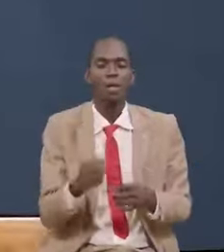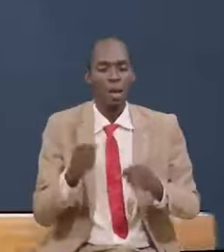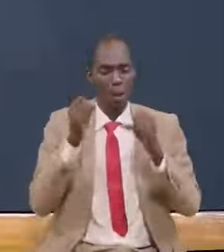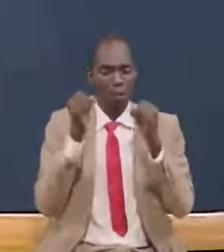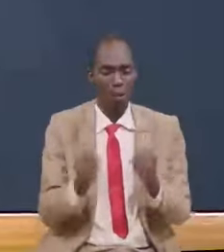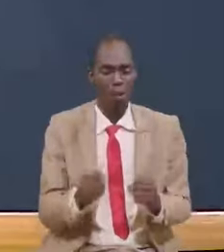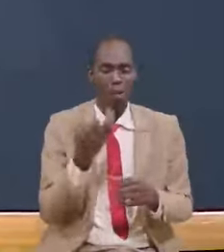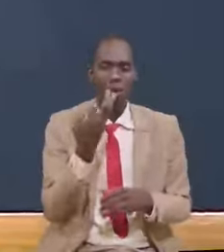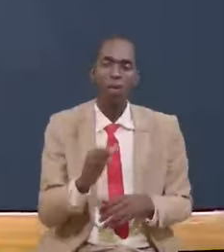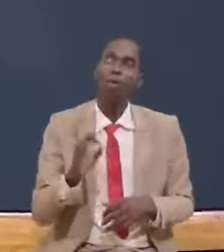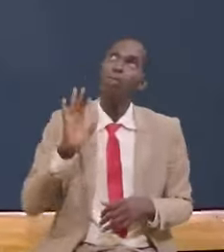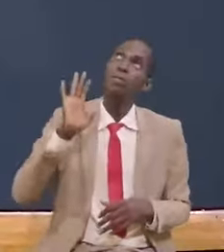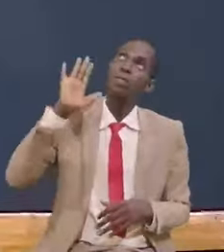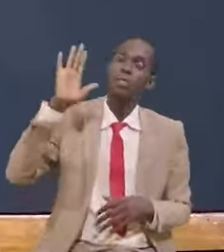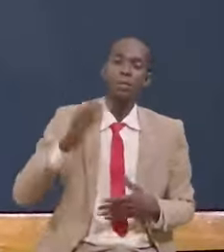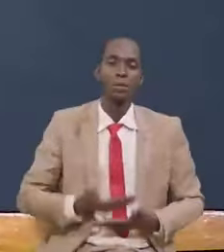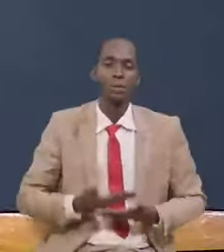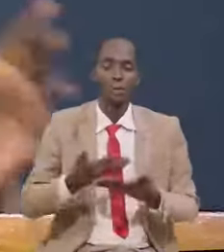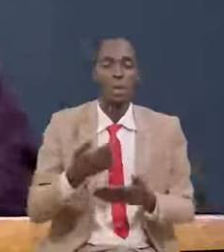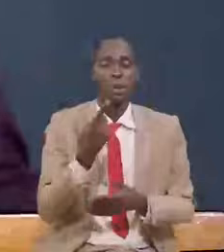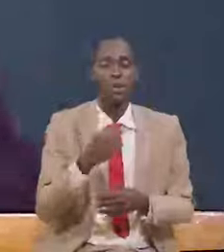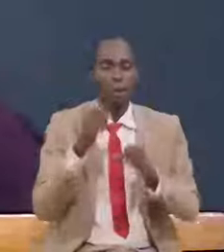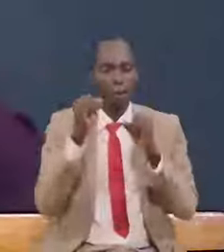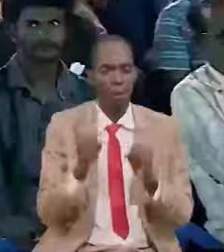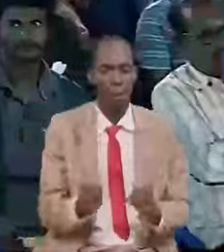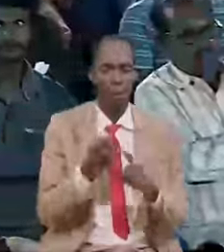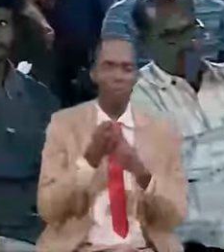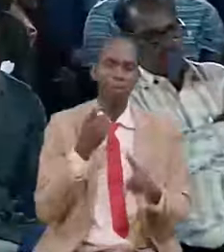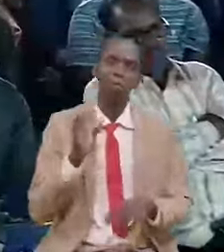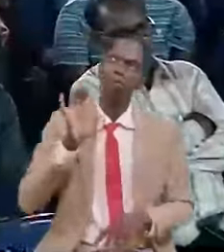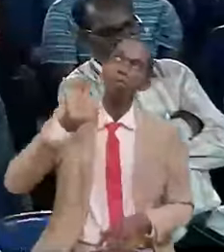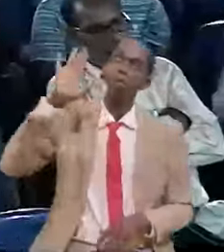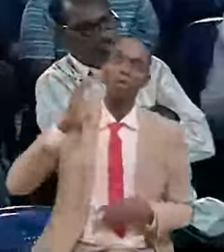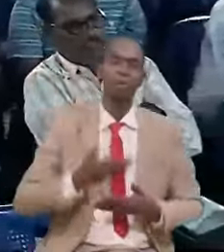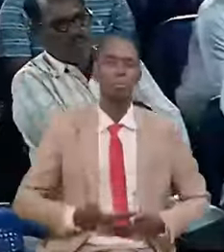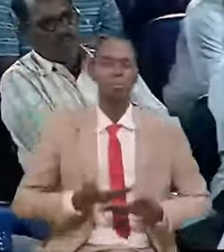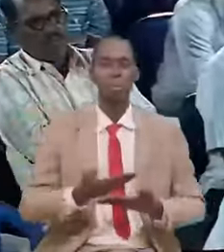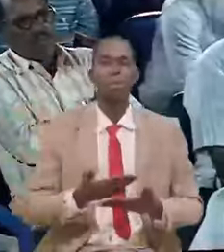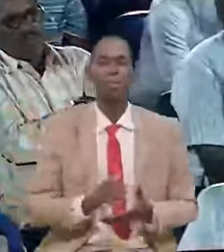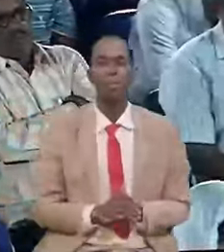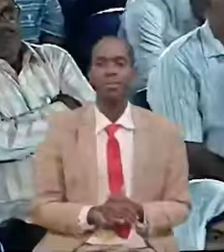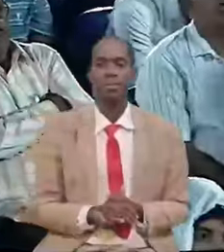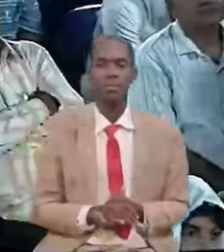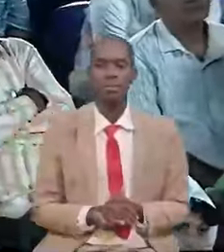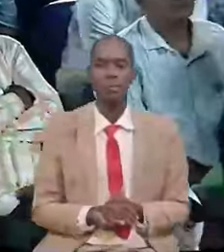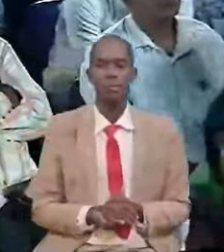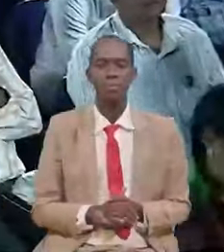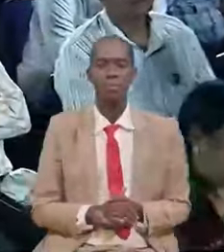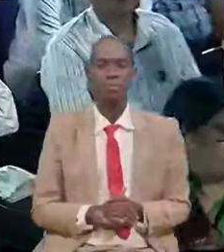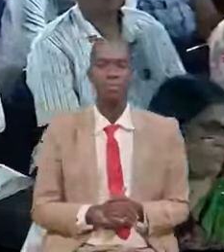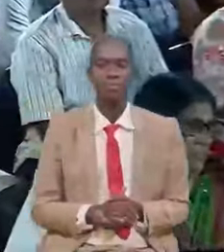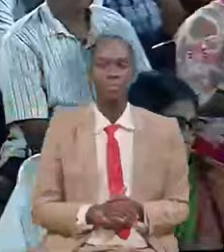C'est pourquoi nous parlons la puissance émanant de sa naissance, la